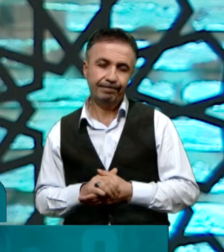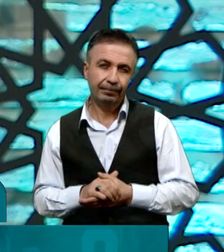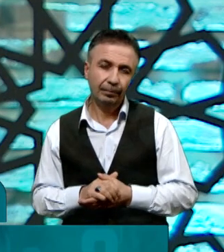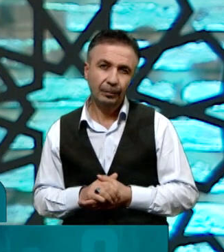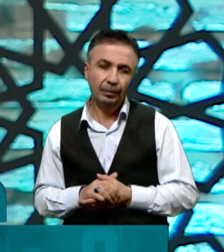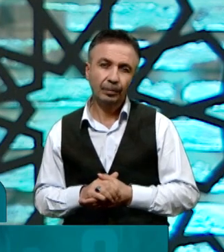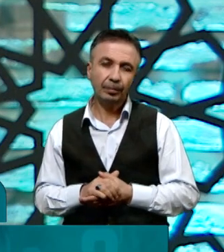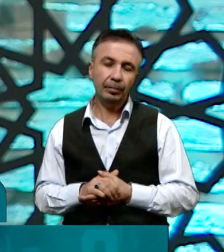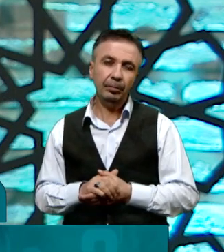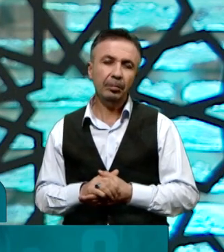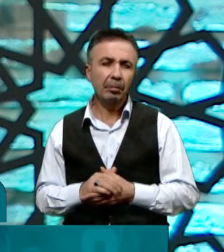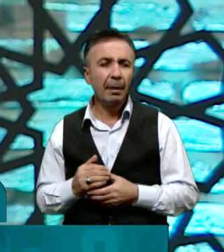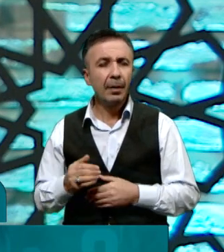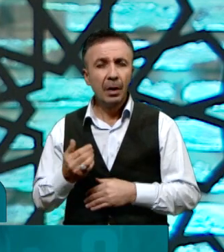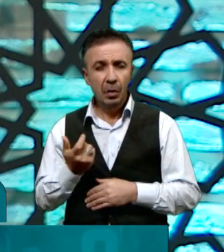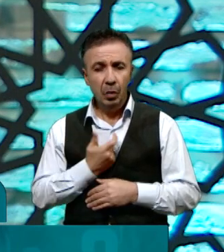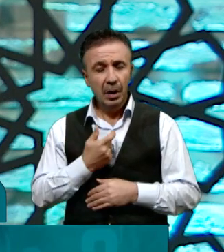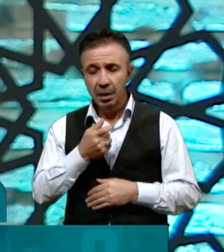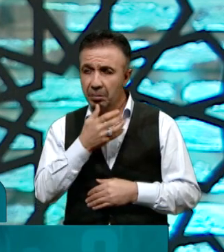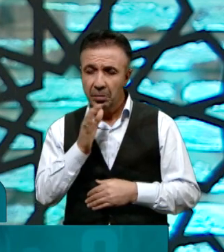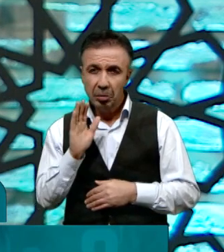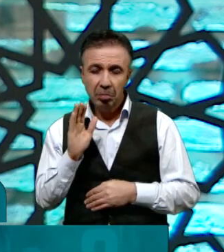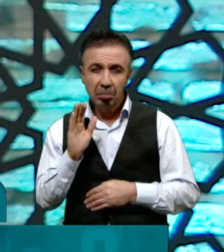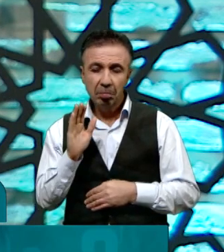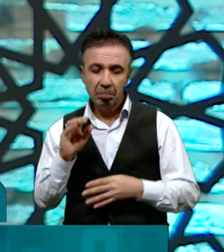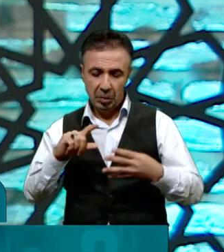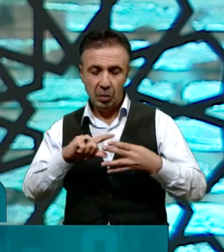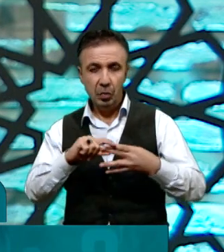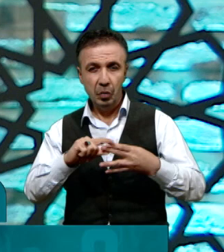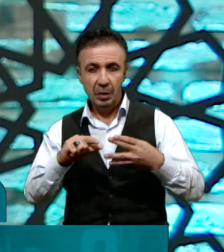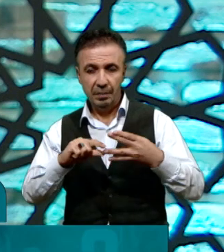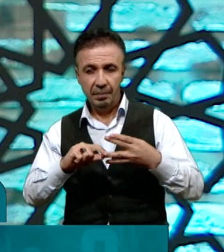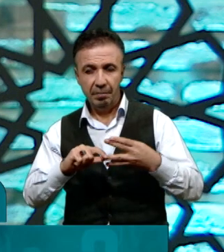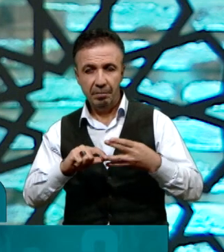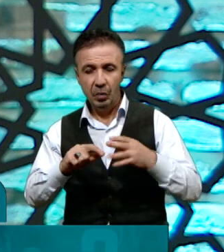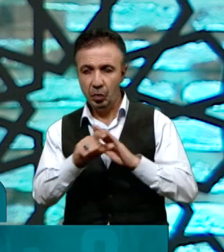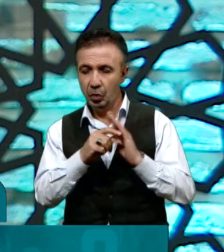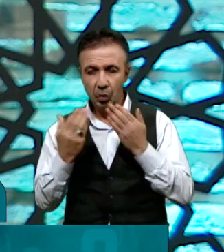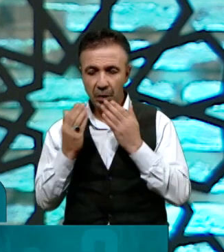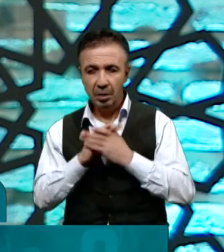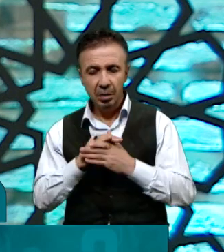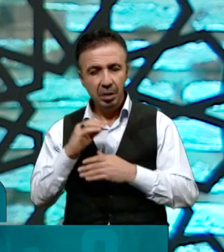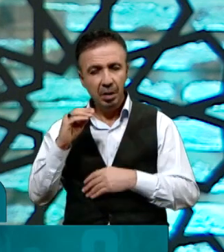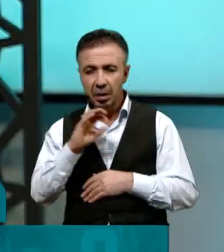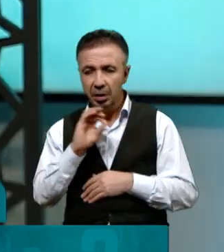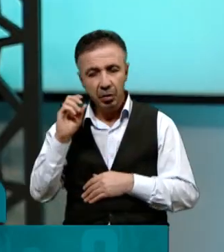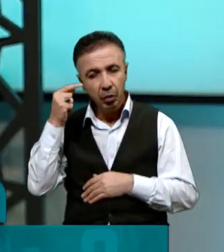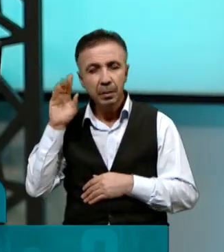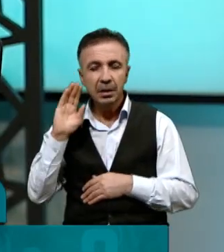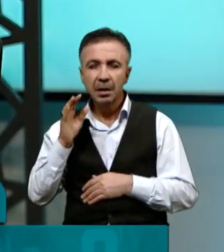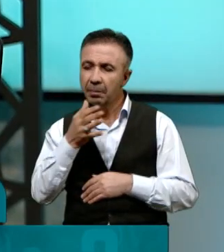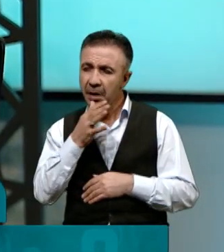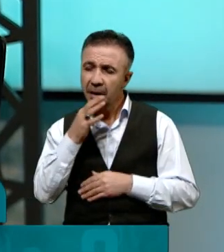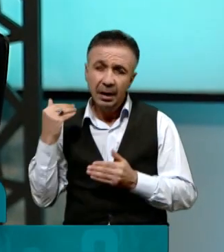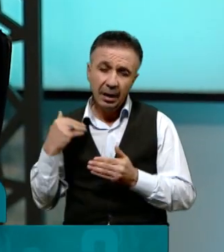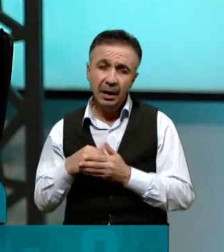dostlarımız ister istemez, aa ben bu kuralı bilmiyorum ne olacak? Bugüne kadar da bunu uygulamıyordum diyen kardeşlerimiz endişe etmesinler. Bildikleri kadar